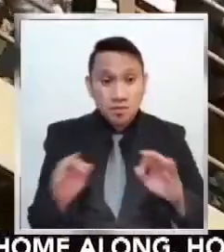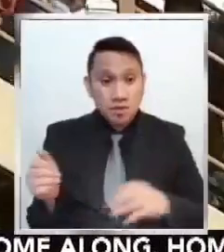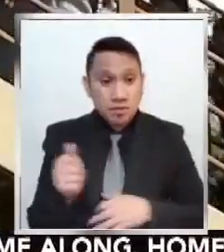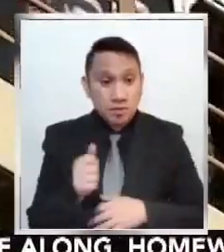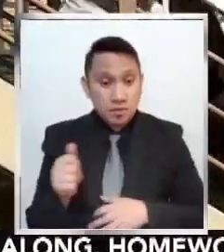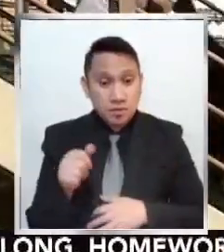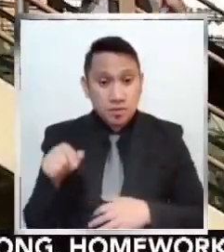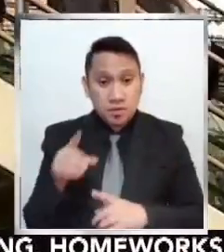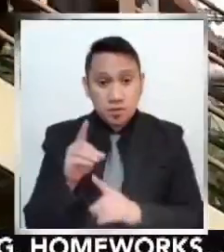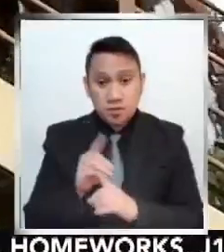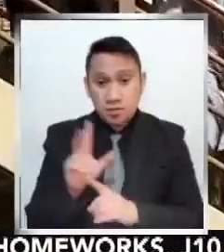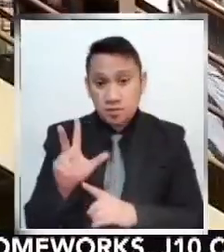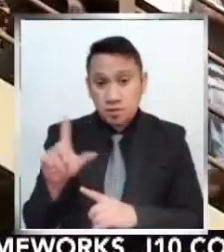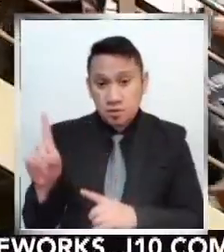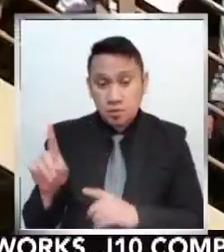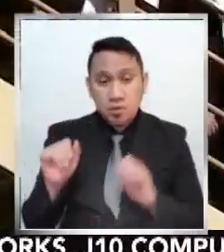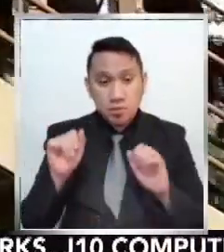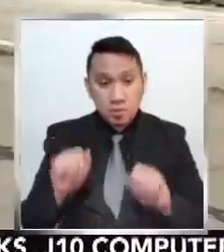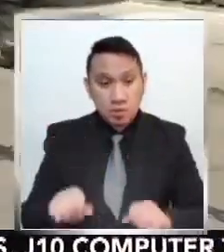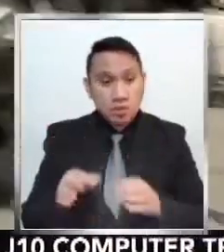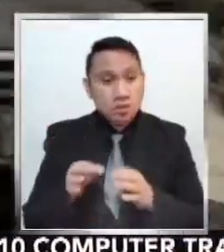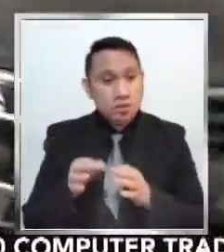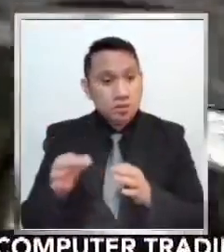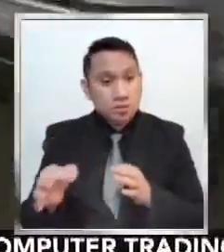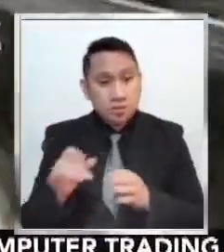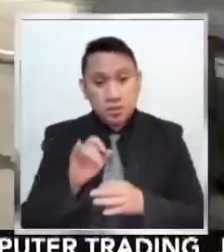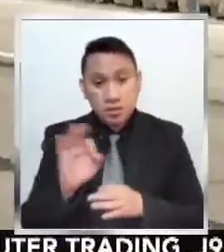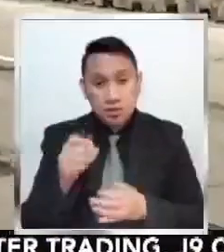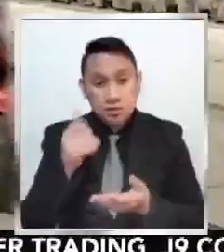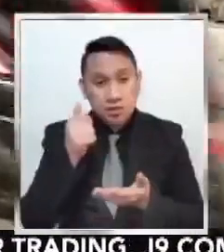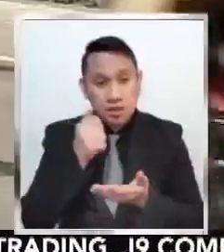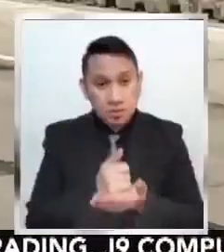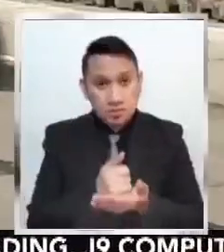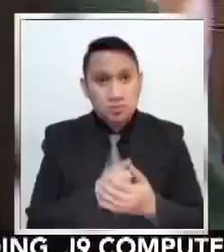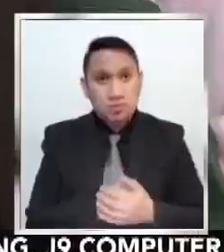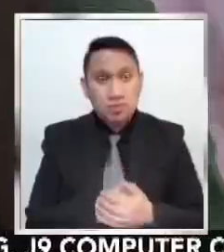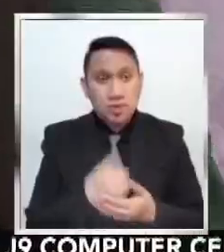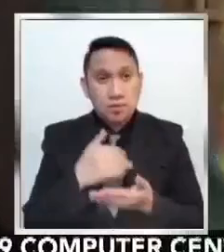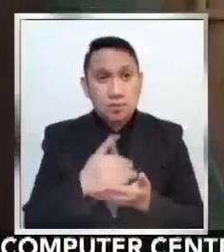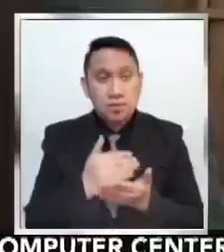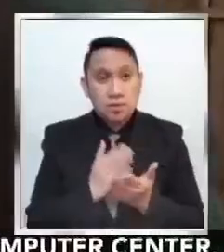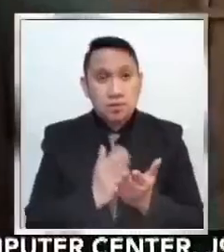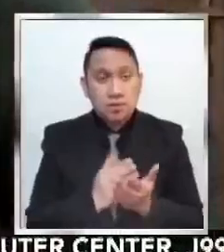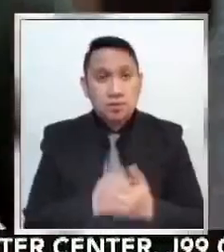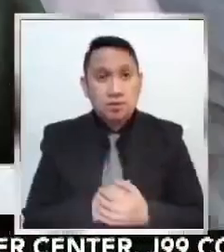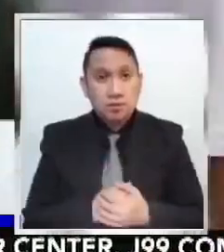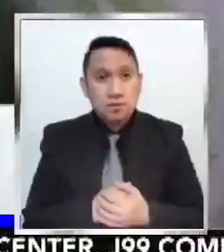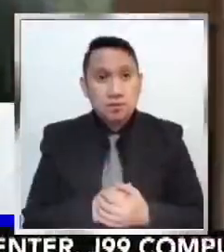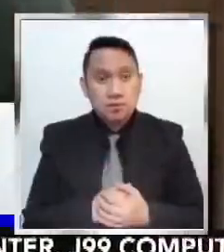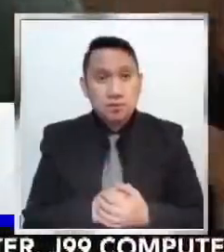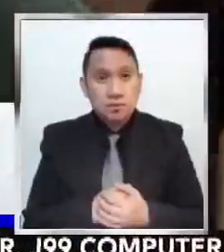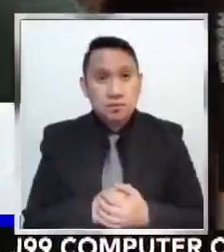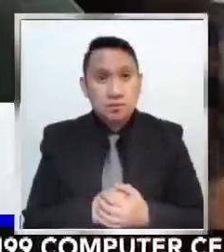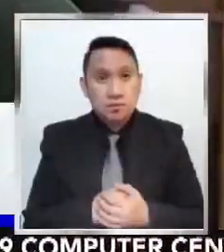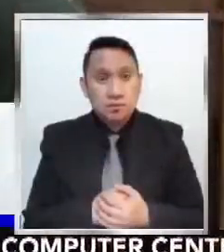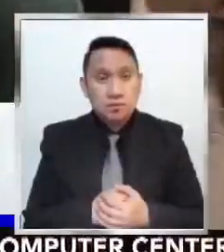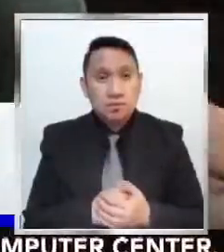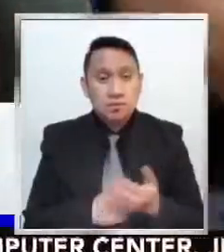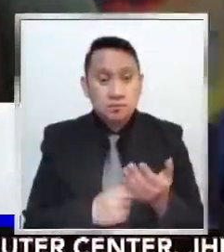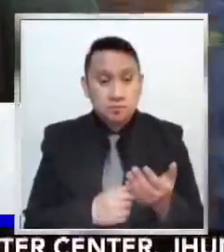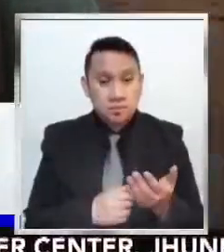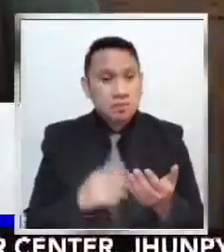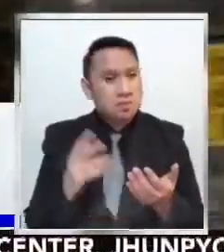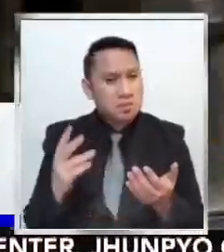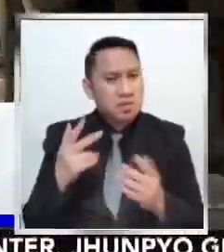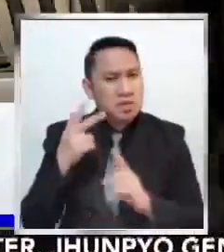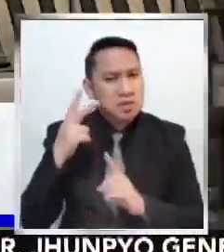pondo, pwedeng ma-extend yan kung maipasa ang panukalang pondo para dyan. Kaya si Jan Alarcon, na 3 buwan ang